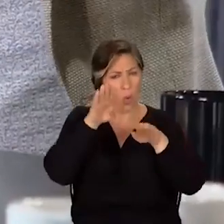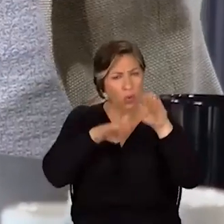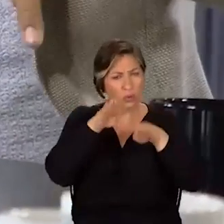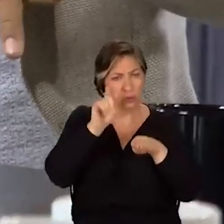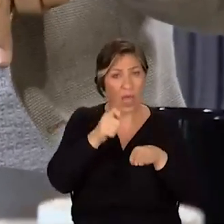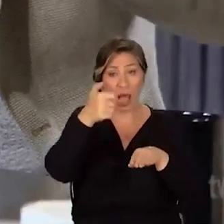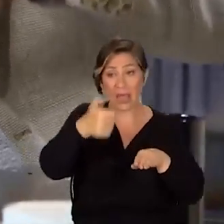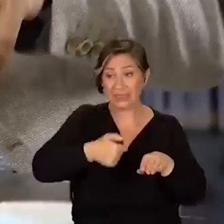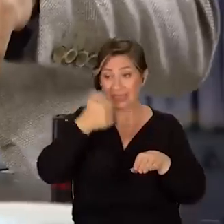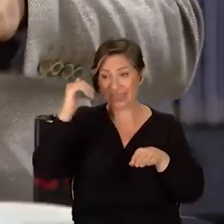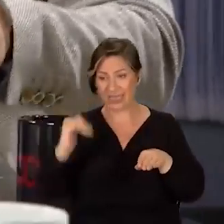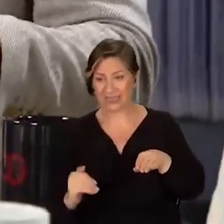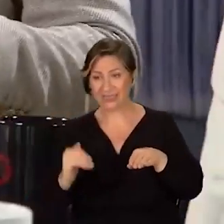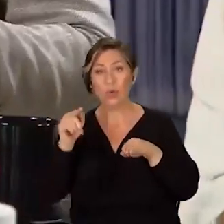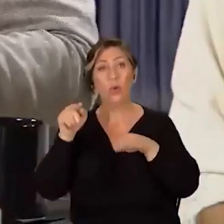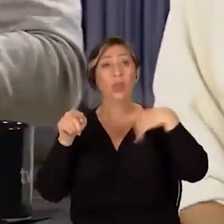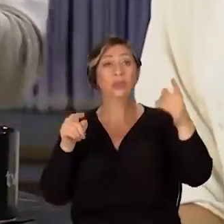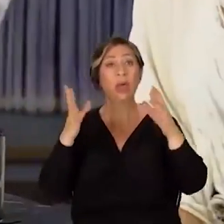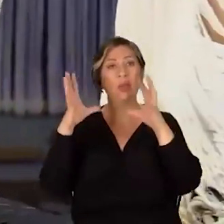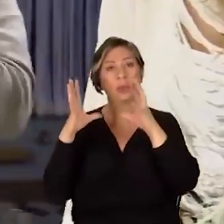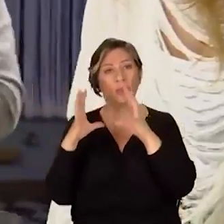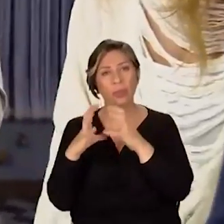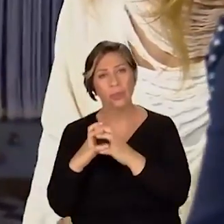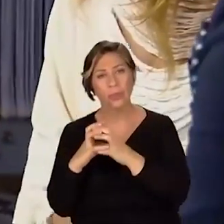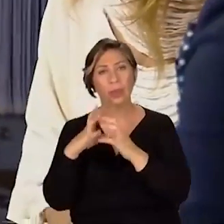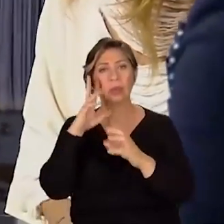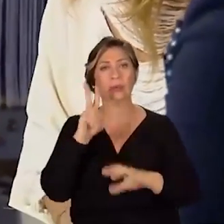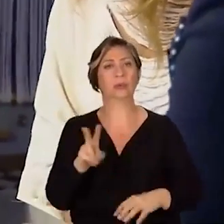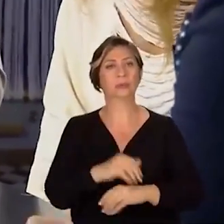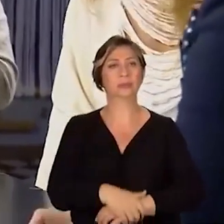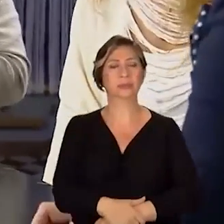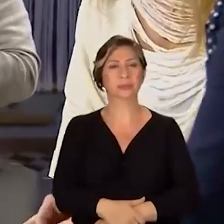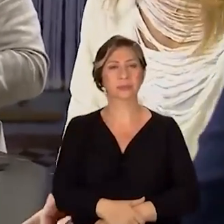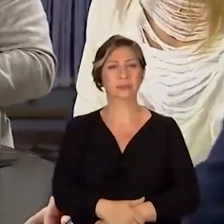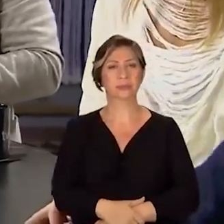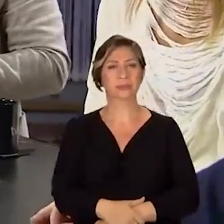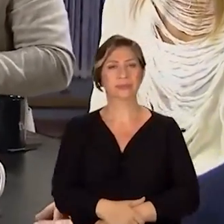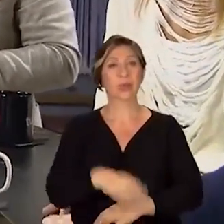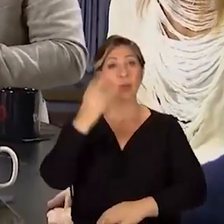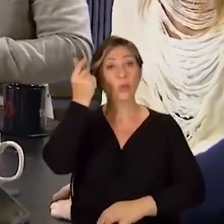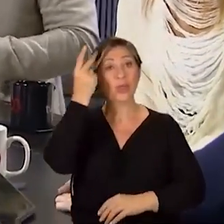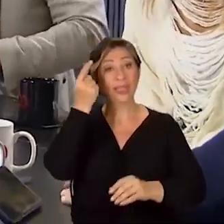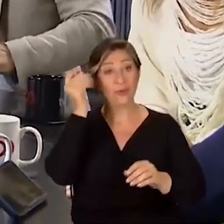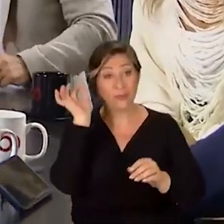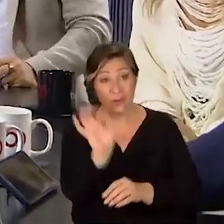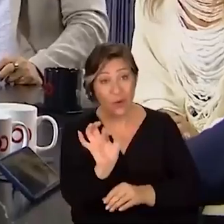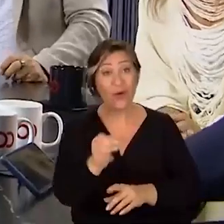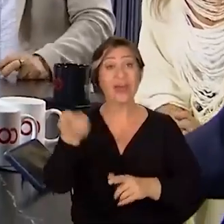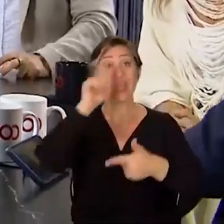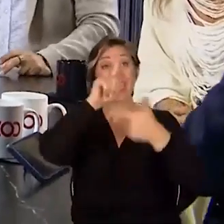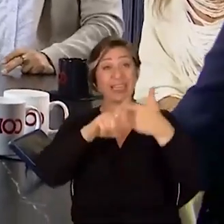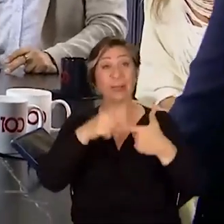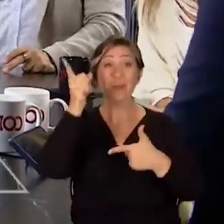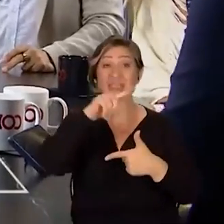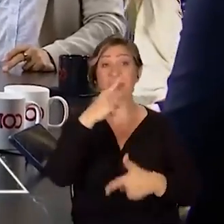saatin altında uyuyanların testis çapının diğerlerine göre yarı yarıya azaldığını göstermişler. Şimdi önce Alzheimer'la vuruyor, arkadan da bak